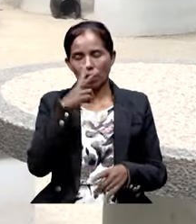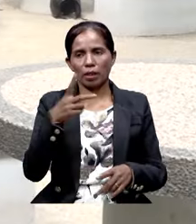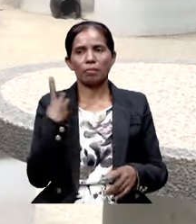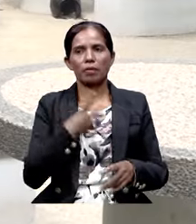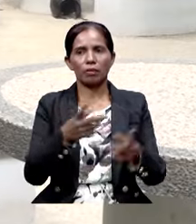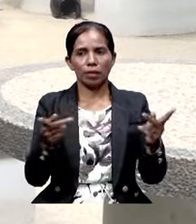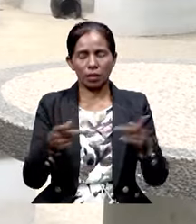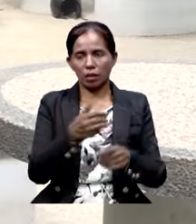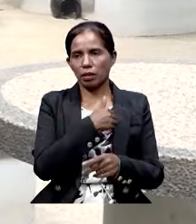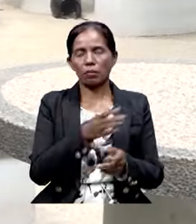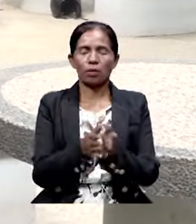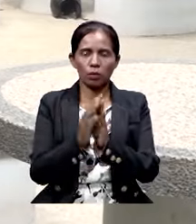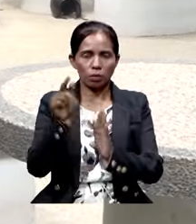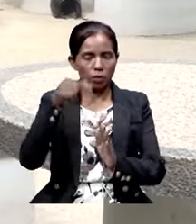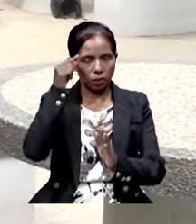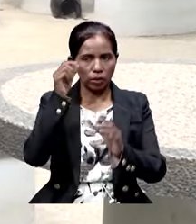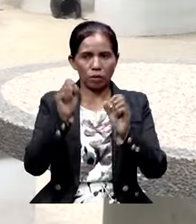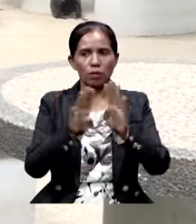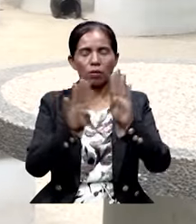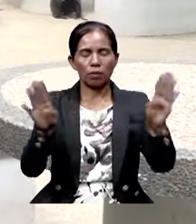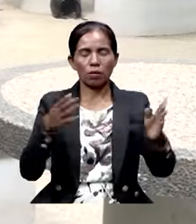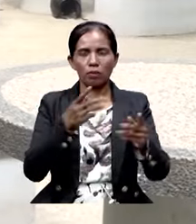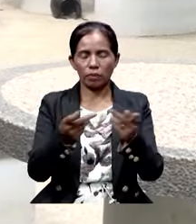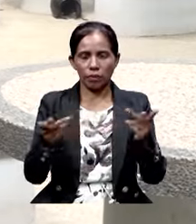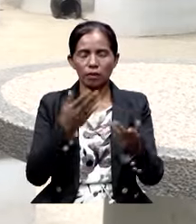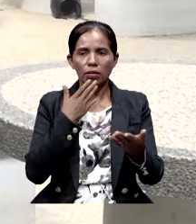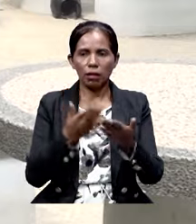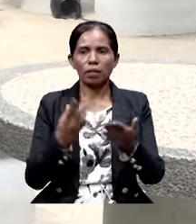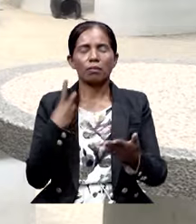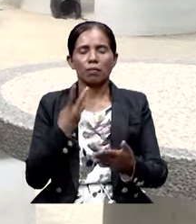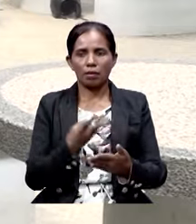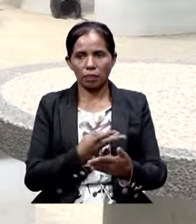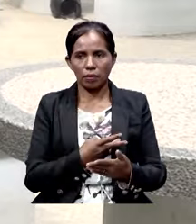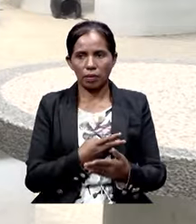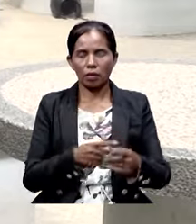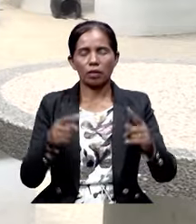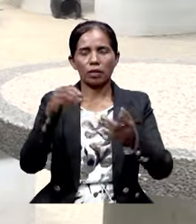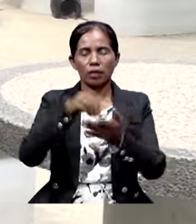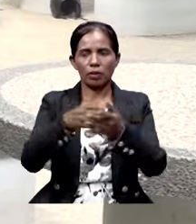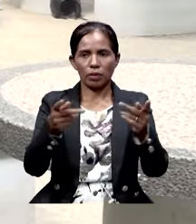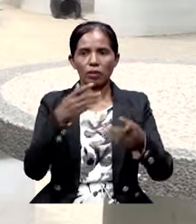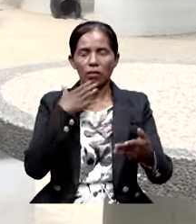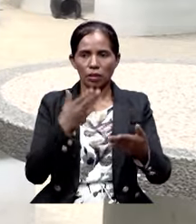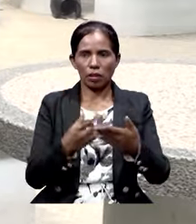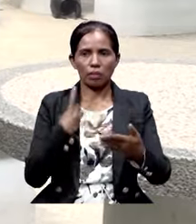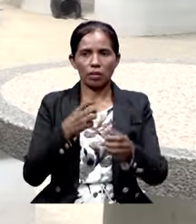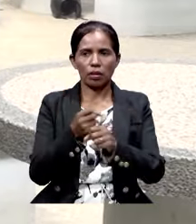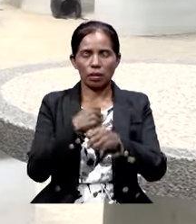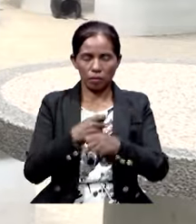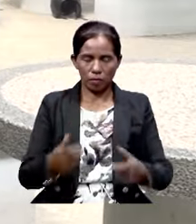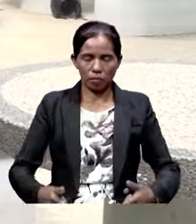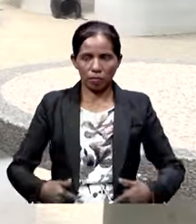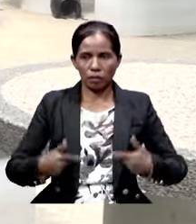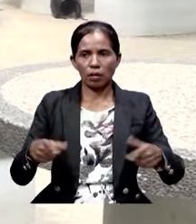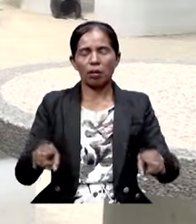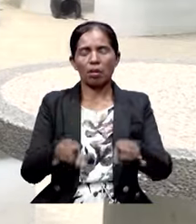ne be am husu ba governo tu ne bele loke fatin dia ki da ba ami i tau fatin ne dignu ba ami hodi am bele hala amni moris tama am mus